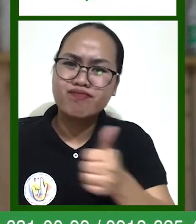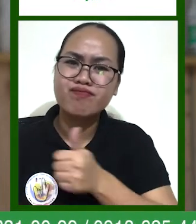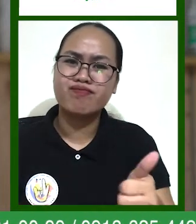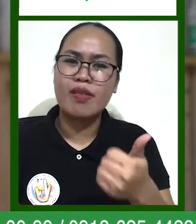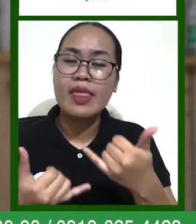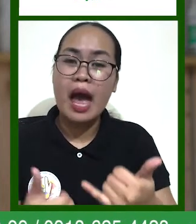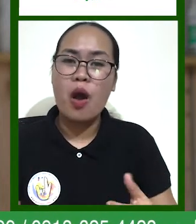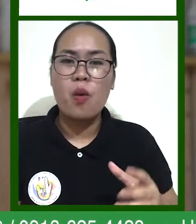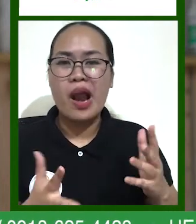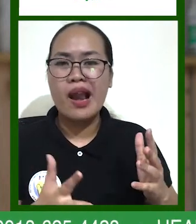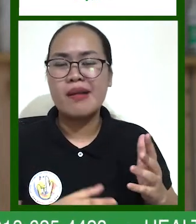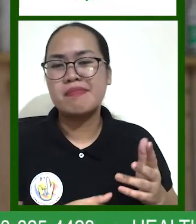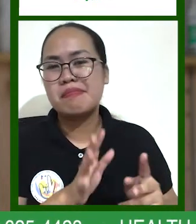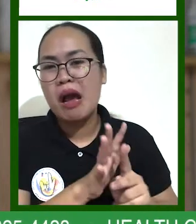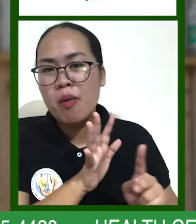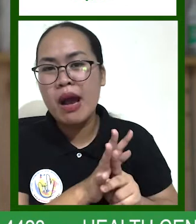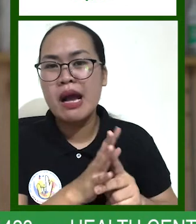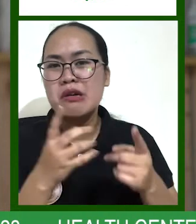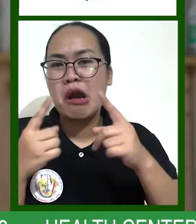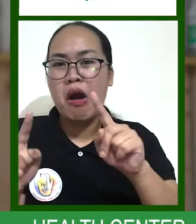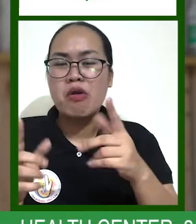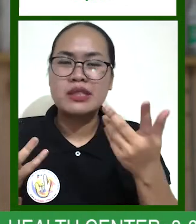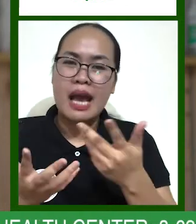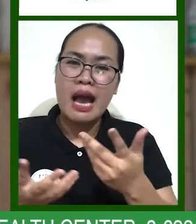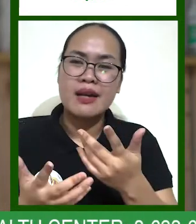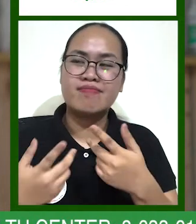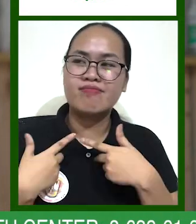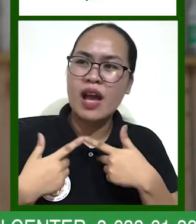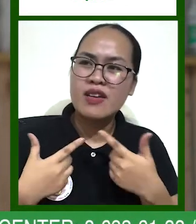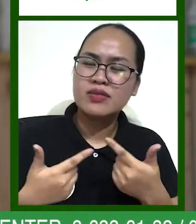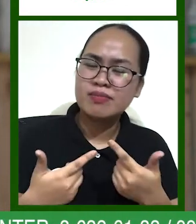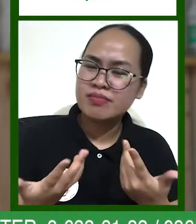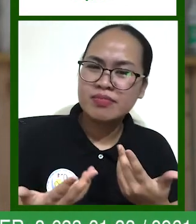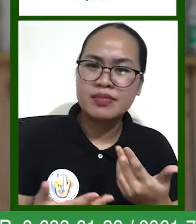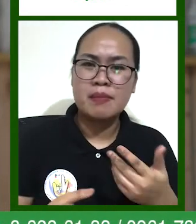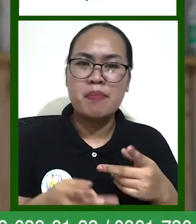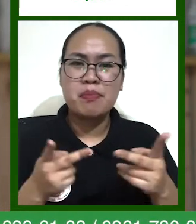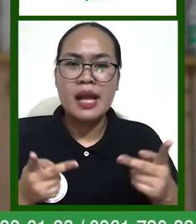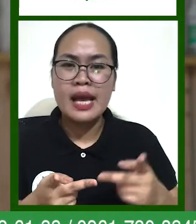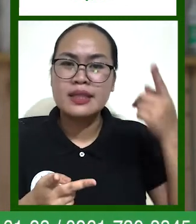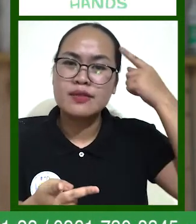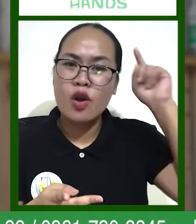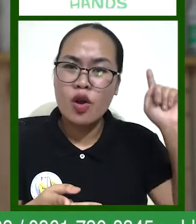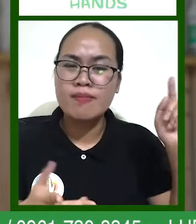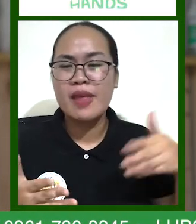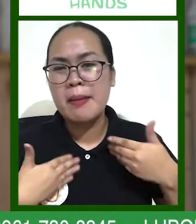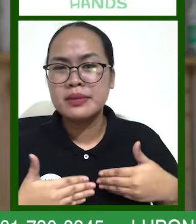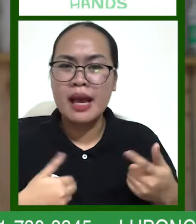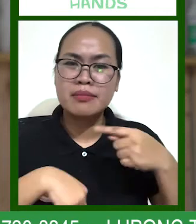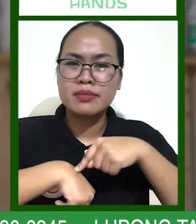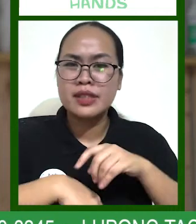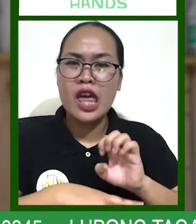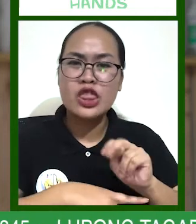di ba? Ang dali na bumiyay kung saan-saan, bukas ang mga malls, bukas ang mga places of entertainment. So, yung